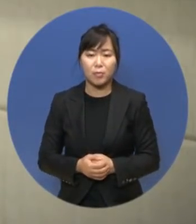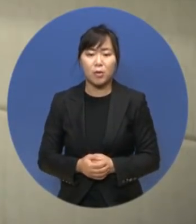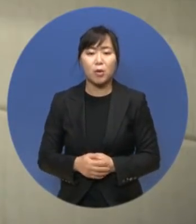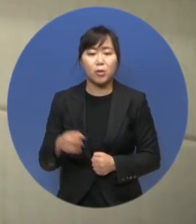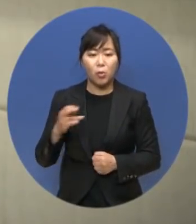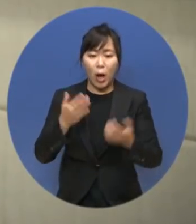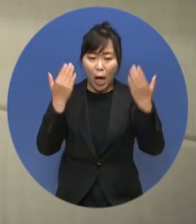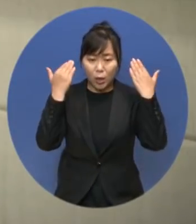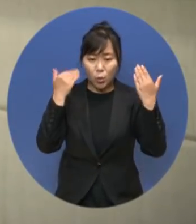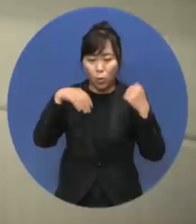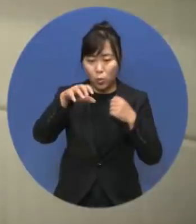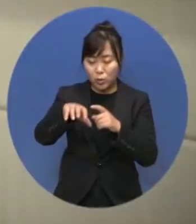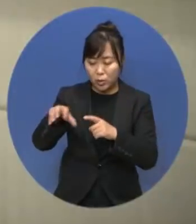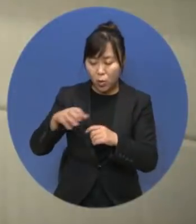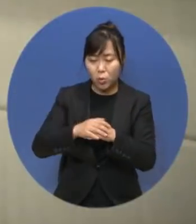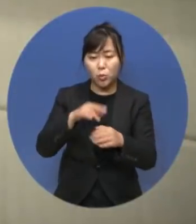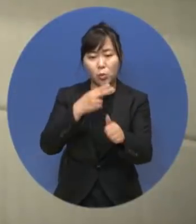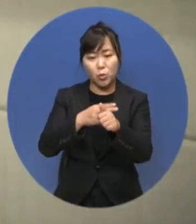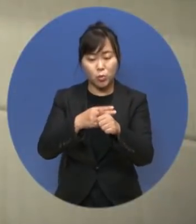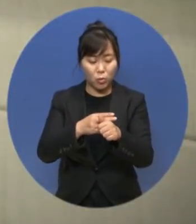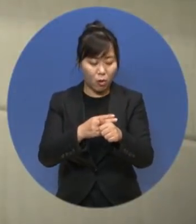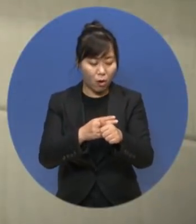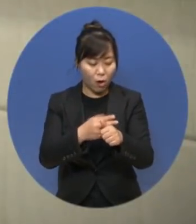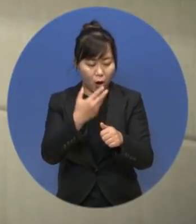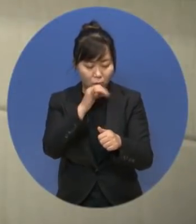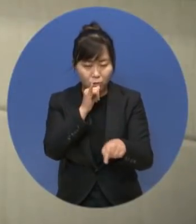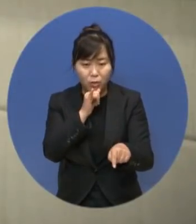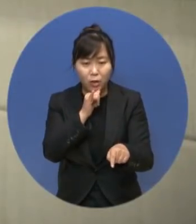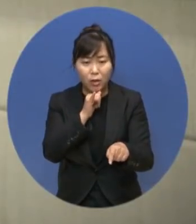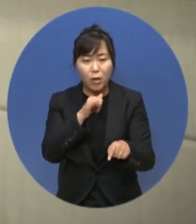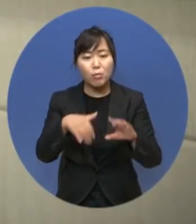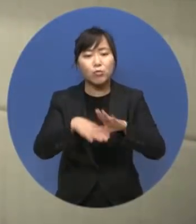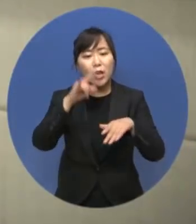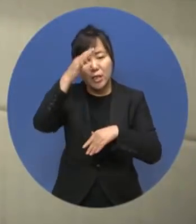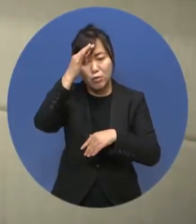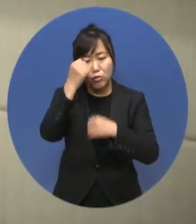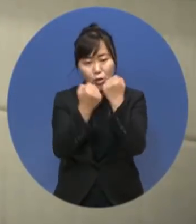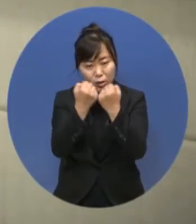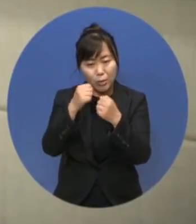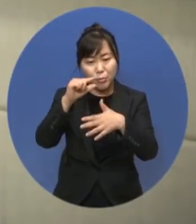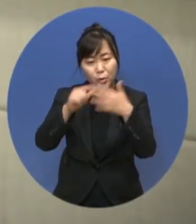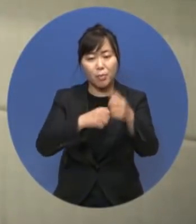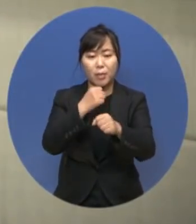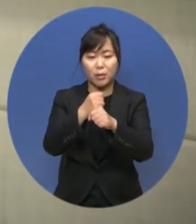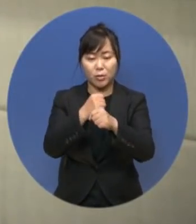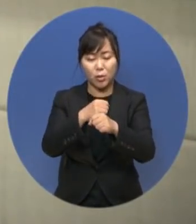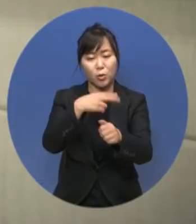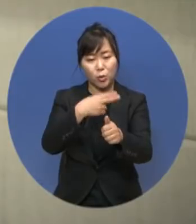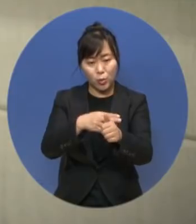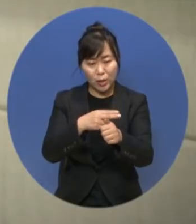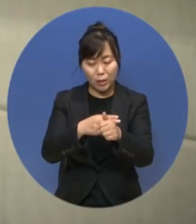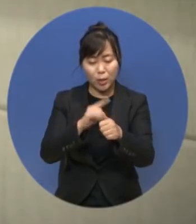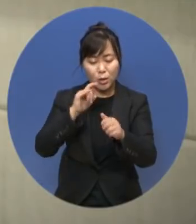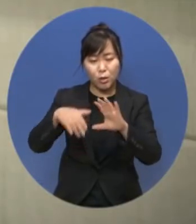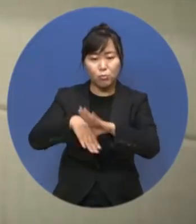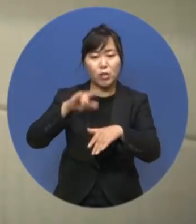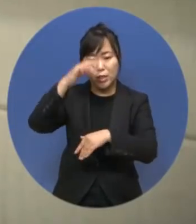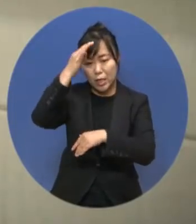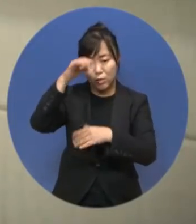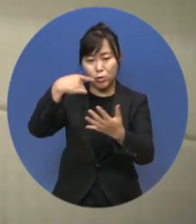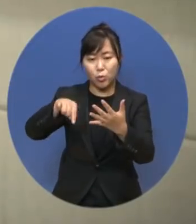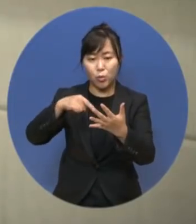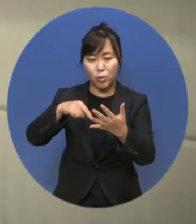그리고 또한 학교 현장에서 교사들이 활용할 수 있는 문화예술 연수나 프로그램을 개발해서 교사들이